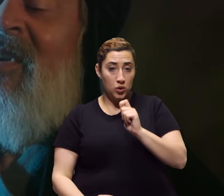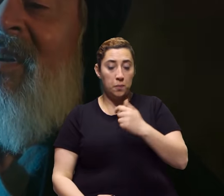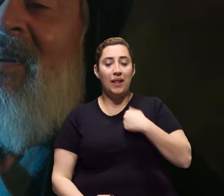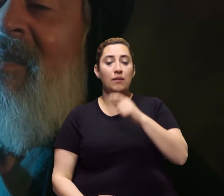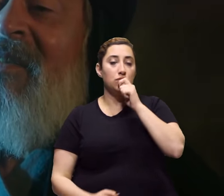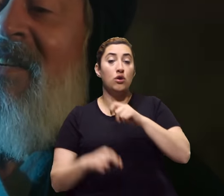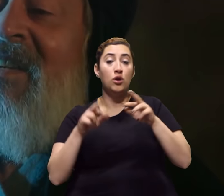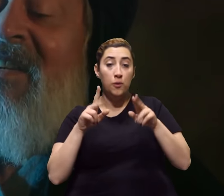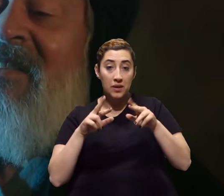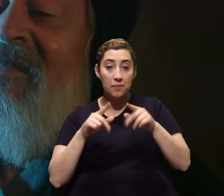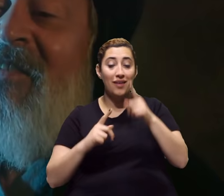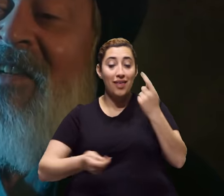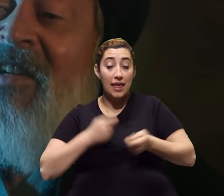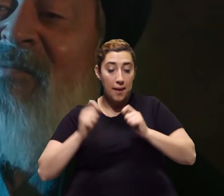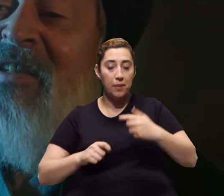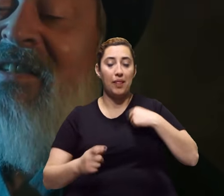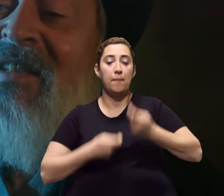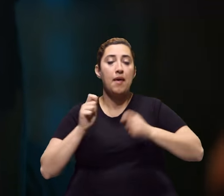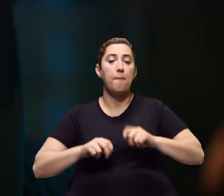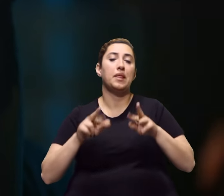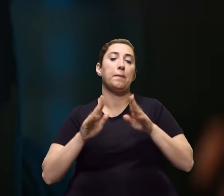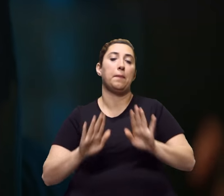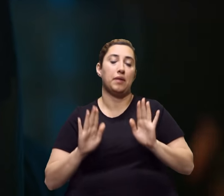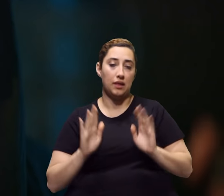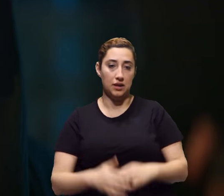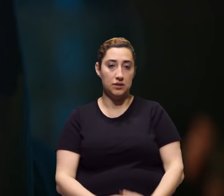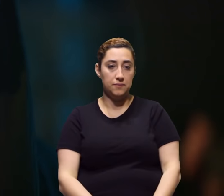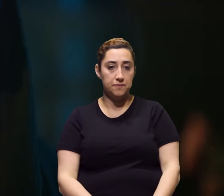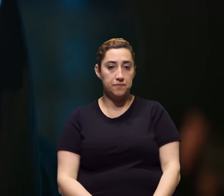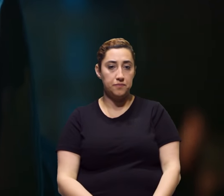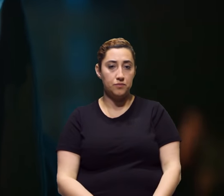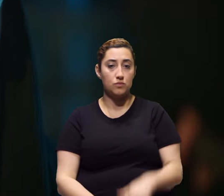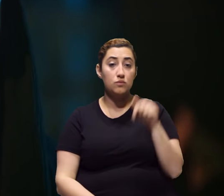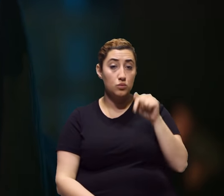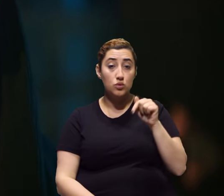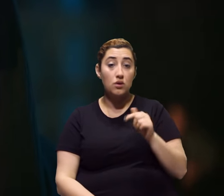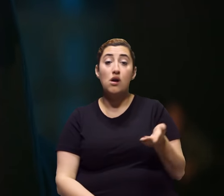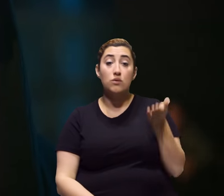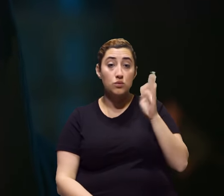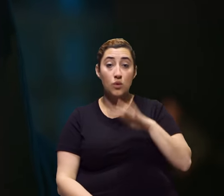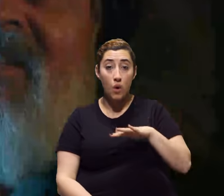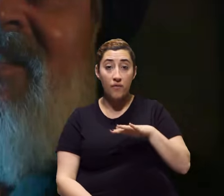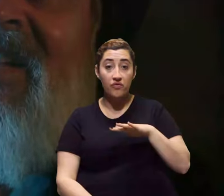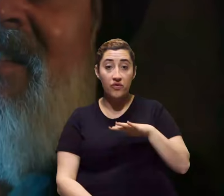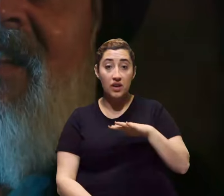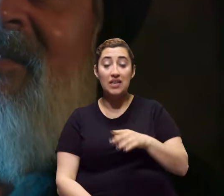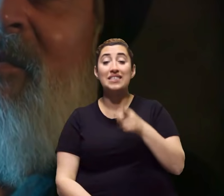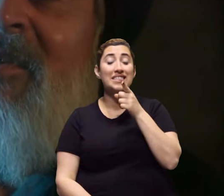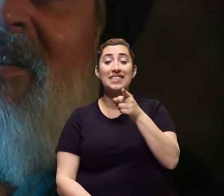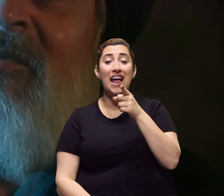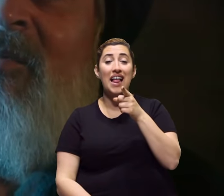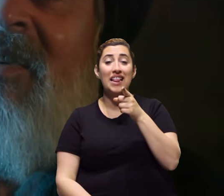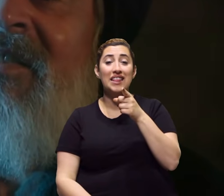sözümüz, fiilin fiilimizdir. Bundan böyle